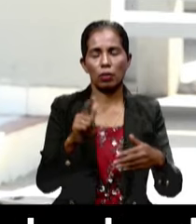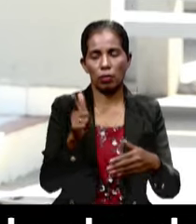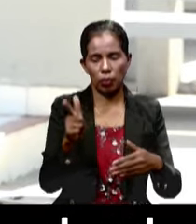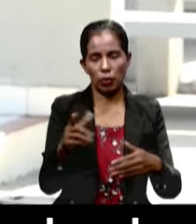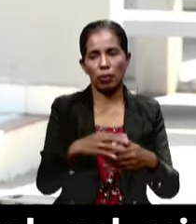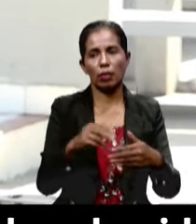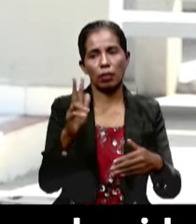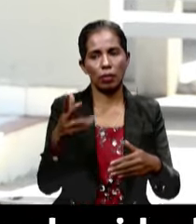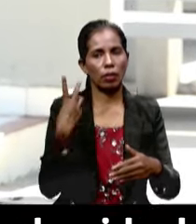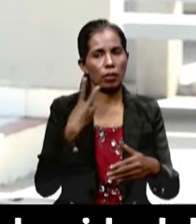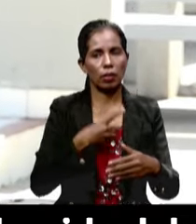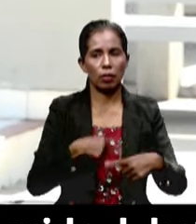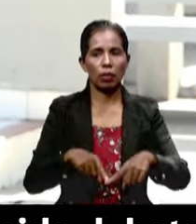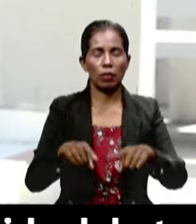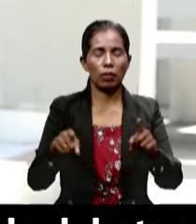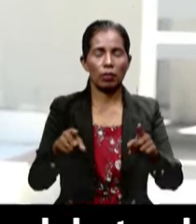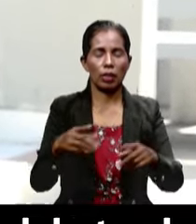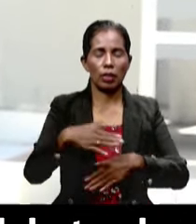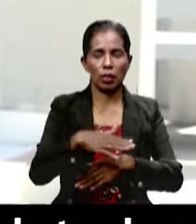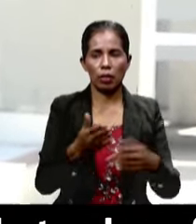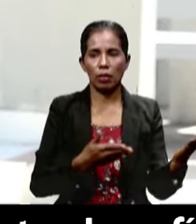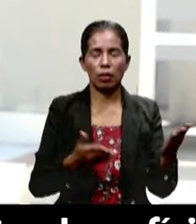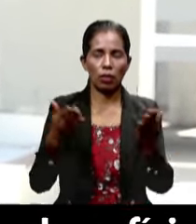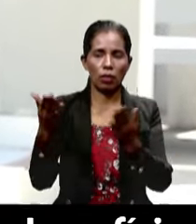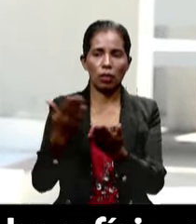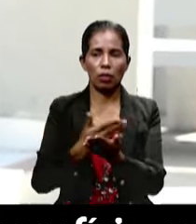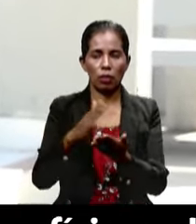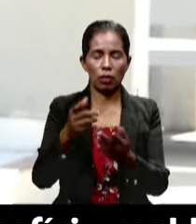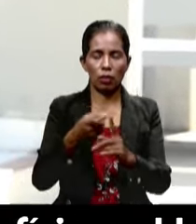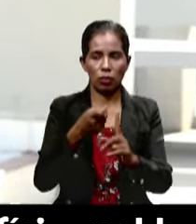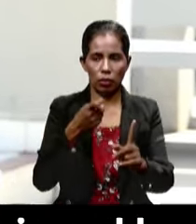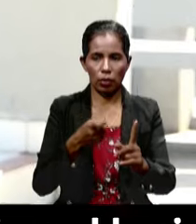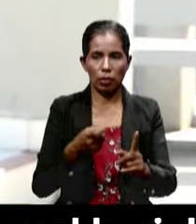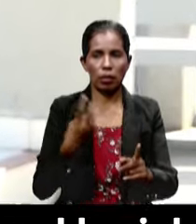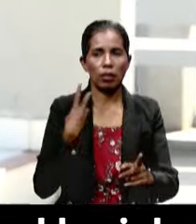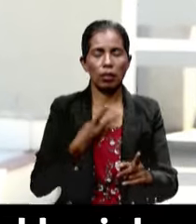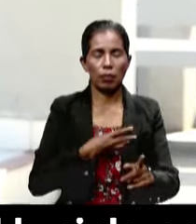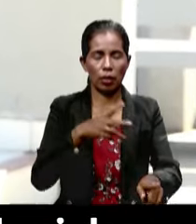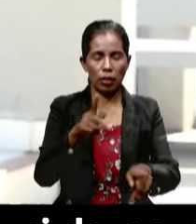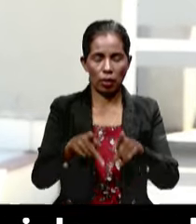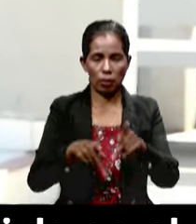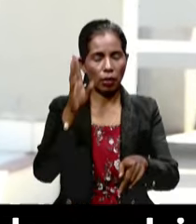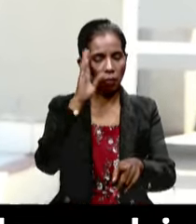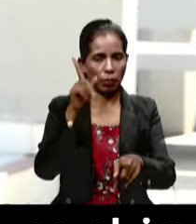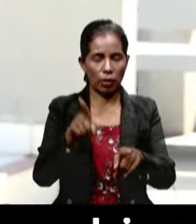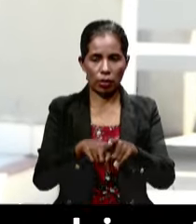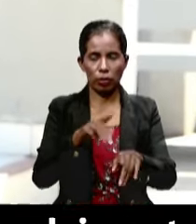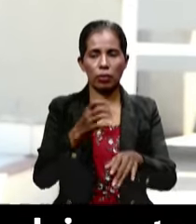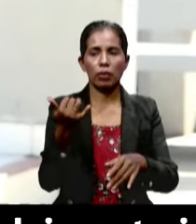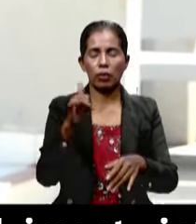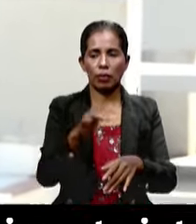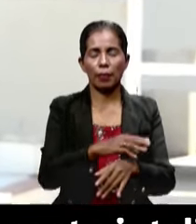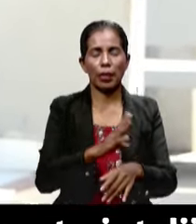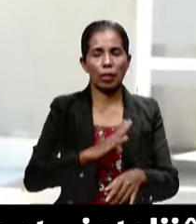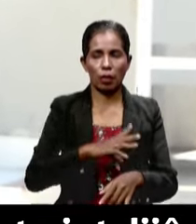se lalu ite file lur to mako ba wala fala yusi amnia pescador sira dia